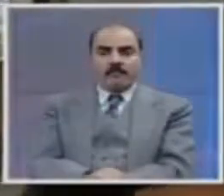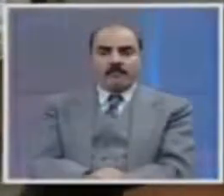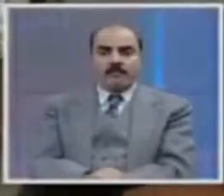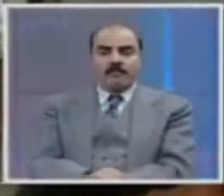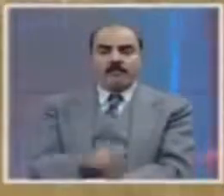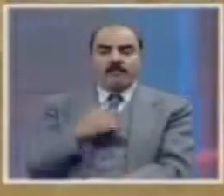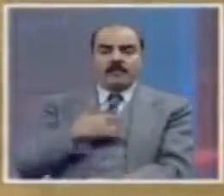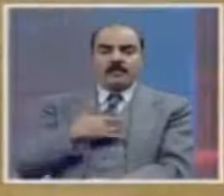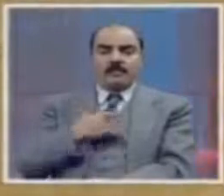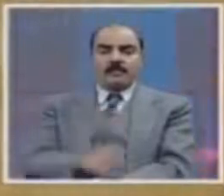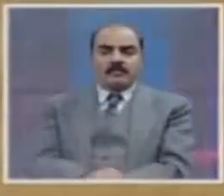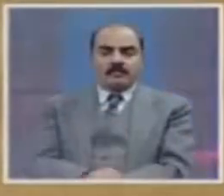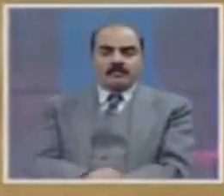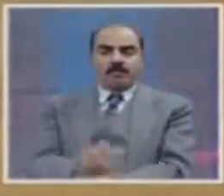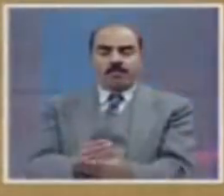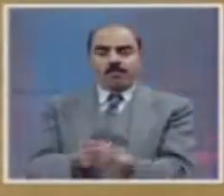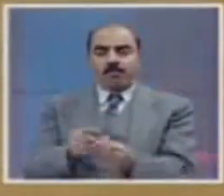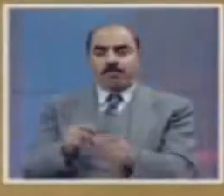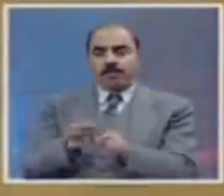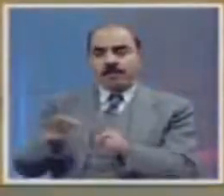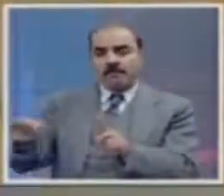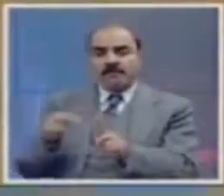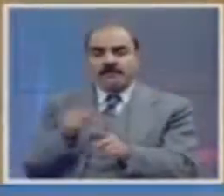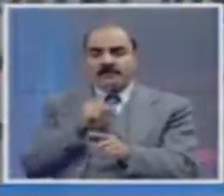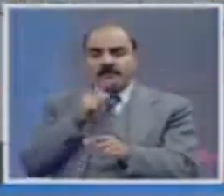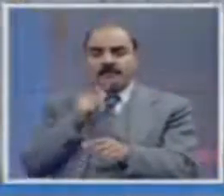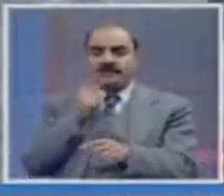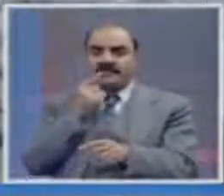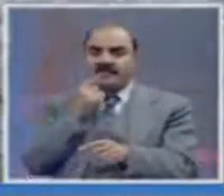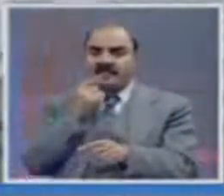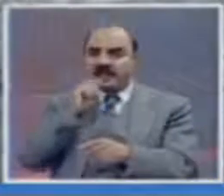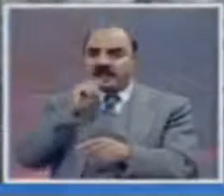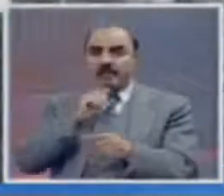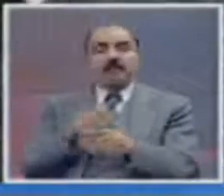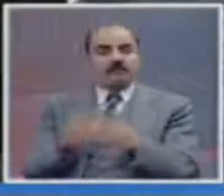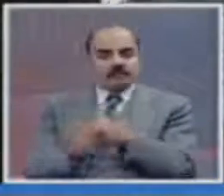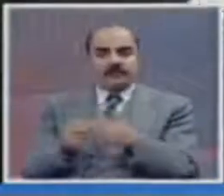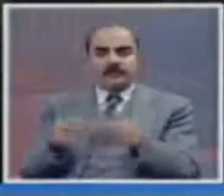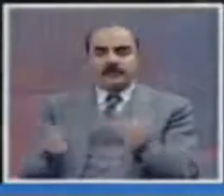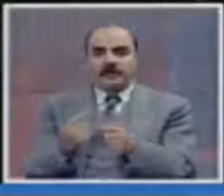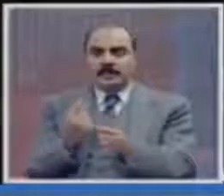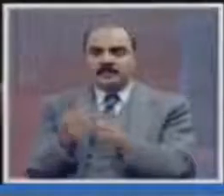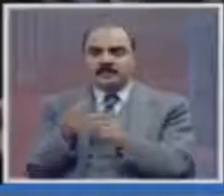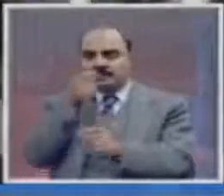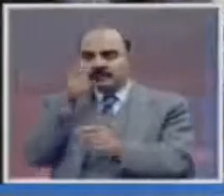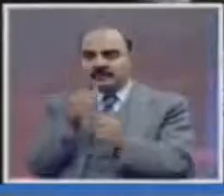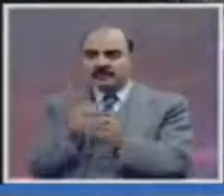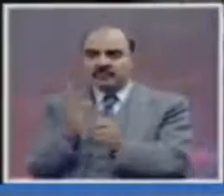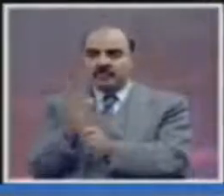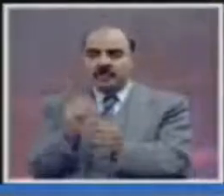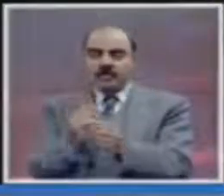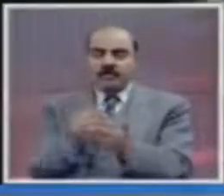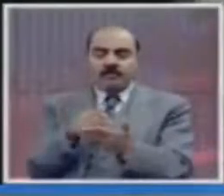العلوم النفسية. وبالملحق الجديد لكلية طب الفم والأسنان افتتح تشغيل معهد النباتات الطبية والعطرية